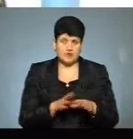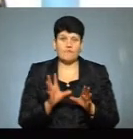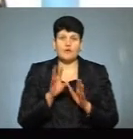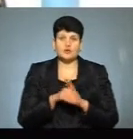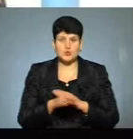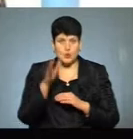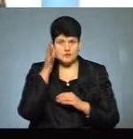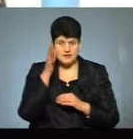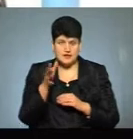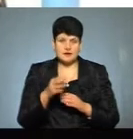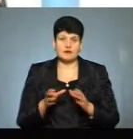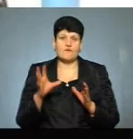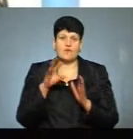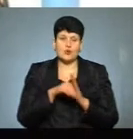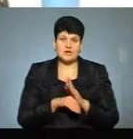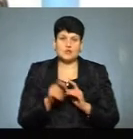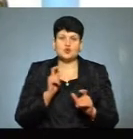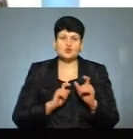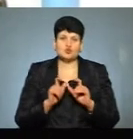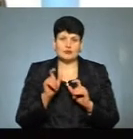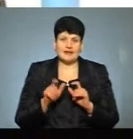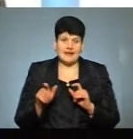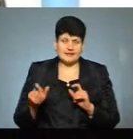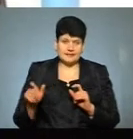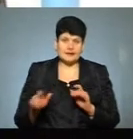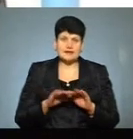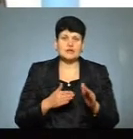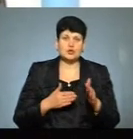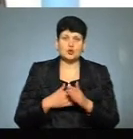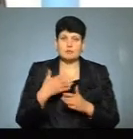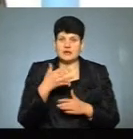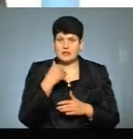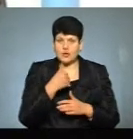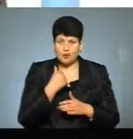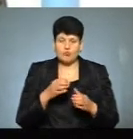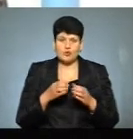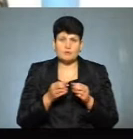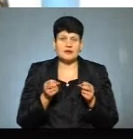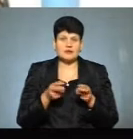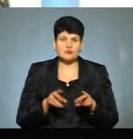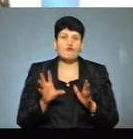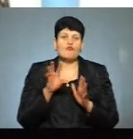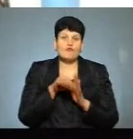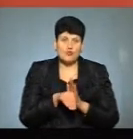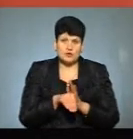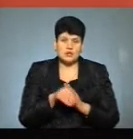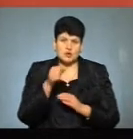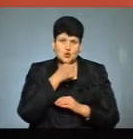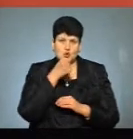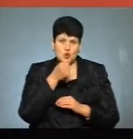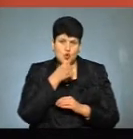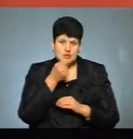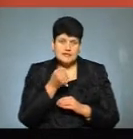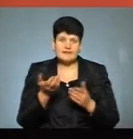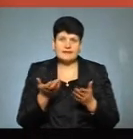освітяни, студенти. Це є діти віком до 5 років. В групу ризику також входять дорослі,